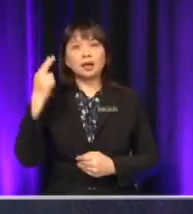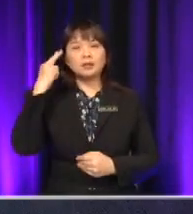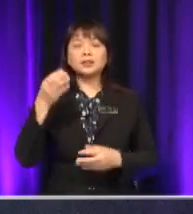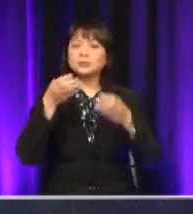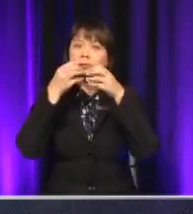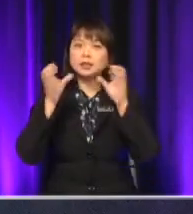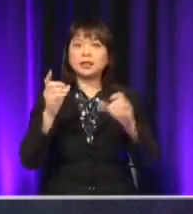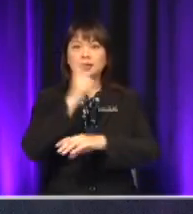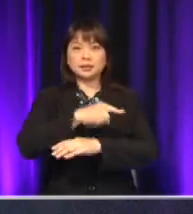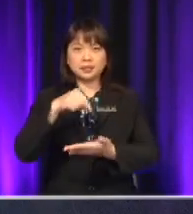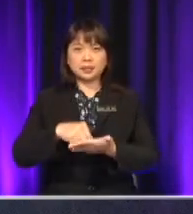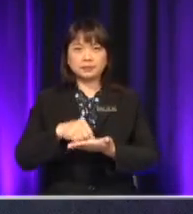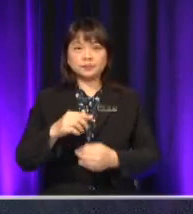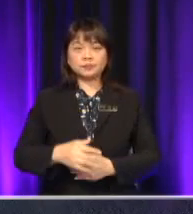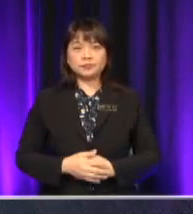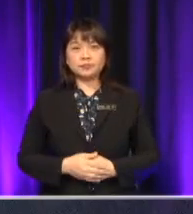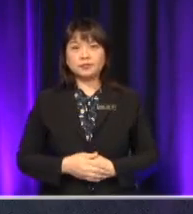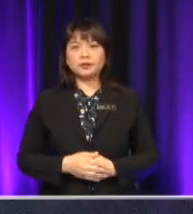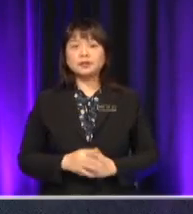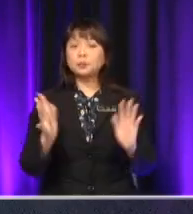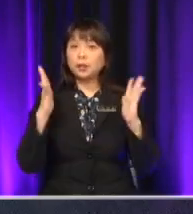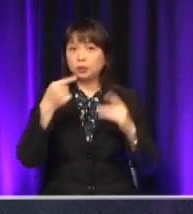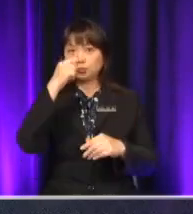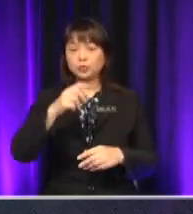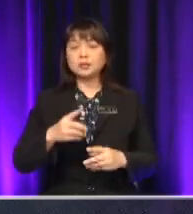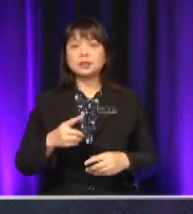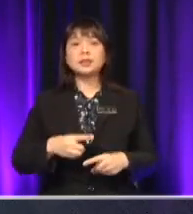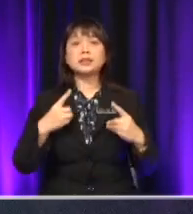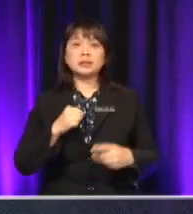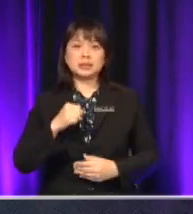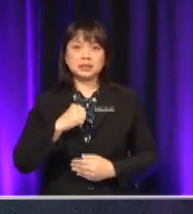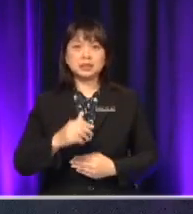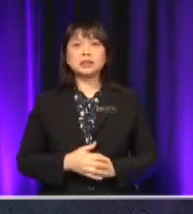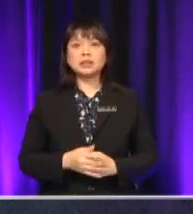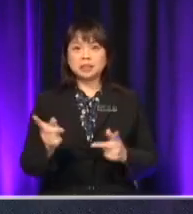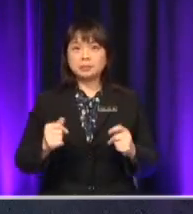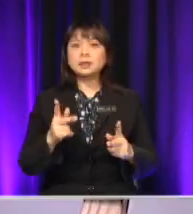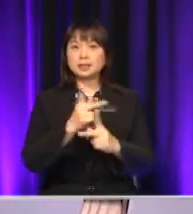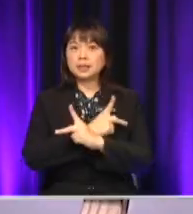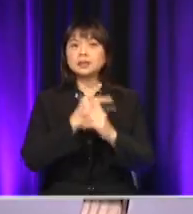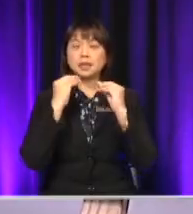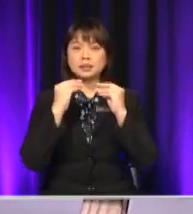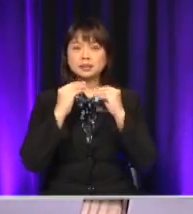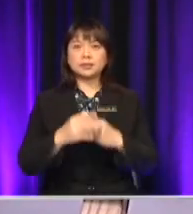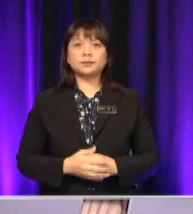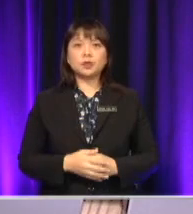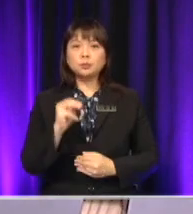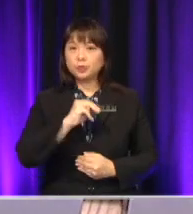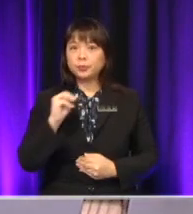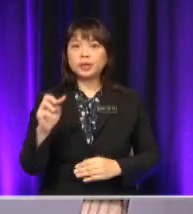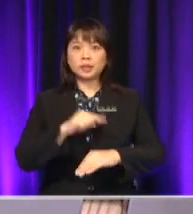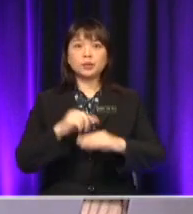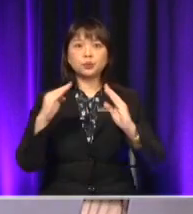cemerlang. Alhamdulillah. Tepuk tangan sikit untuk Hanif diri sendiri. Terima kasih, cikgu. Tentu dengan tunjuk ajar cikgu. Alhamdulillah, saya pun menjadi cemerlang. Saya pasti murid-murid kat rumah